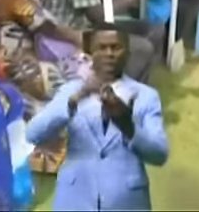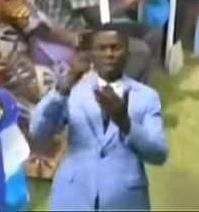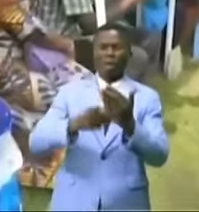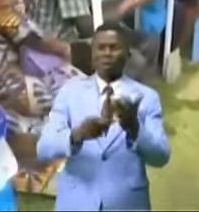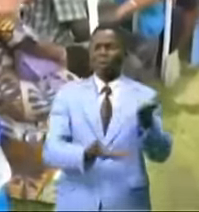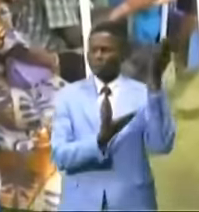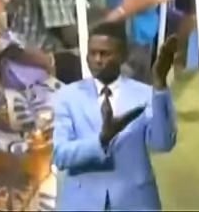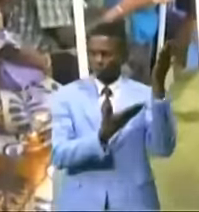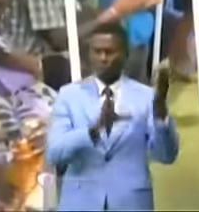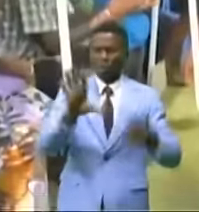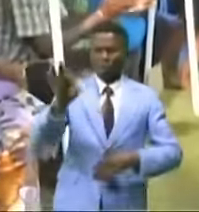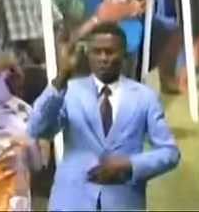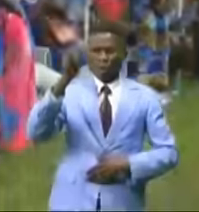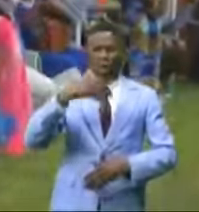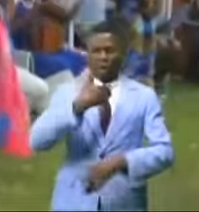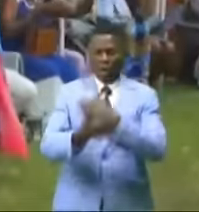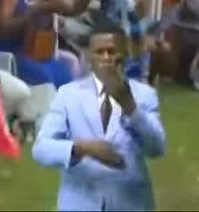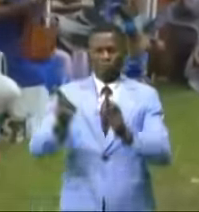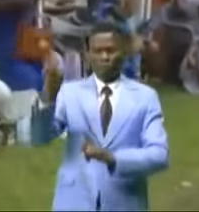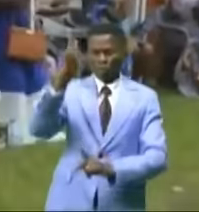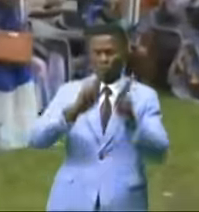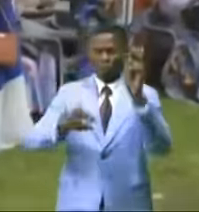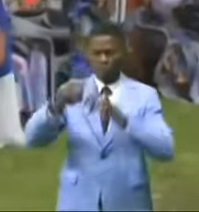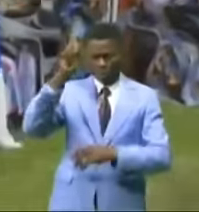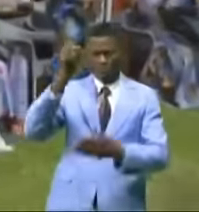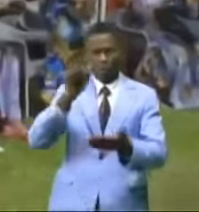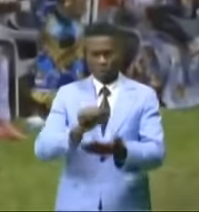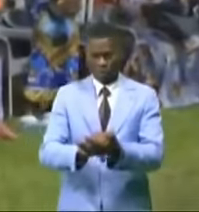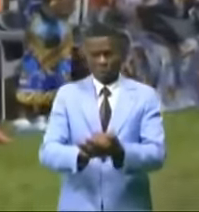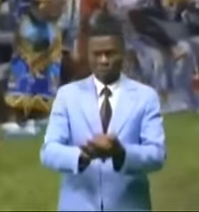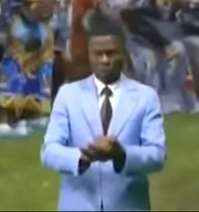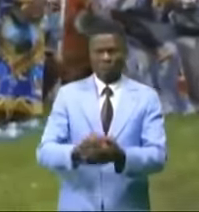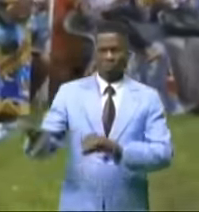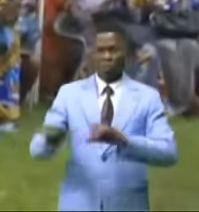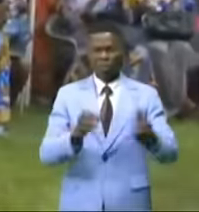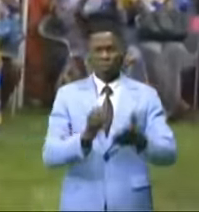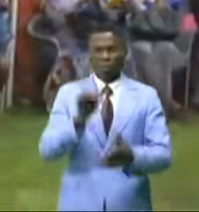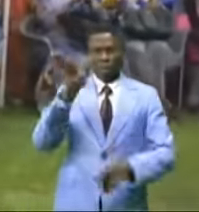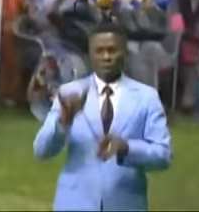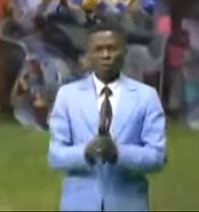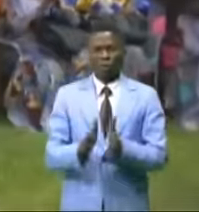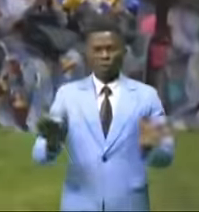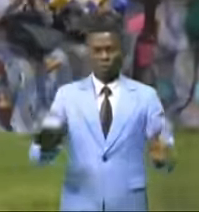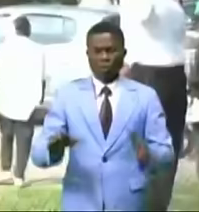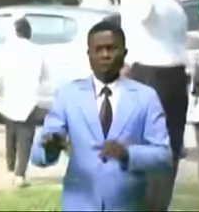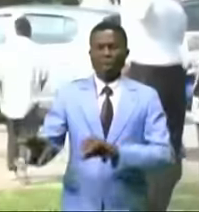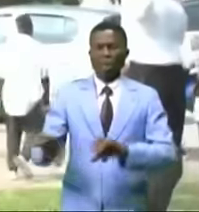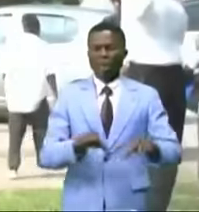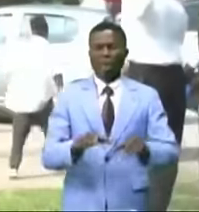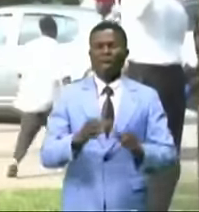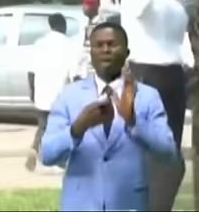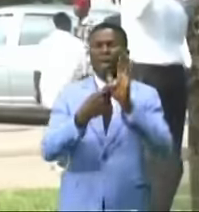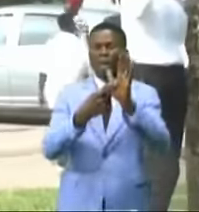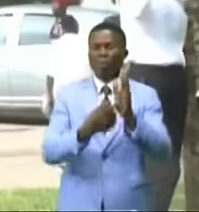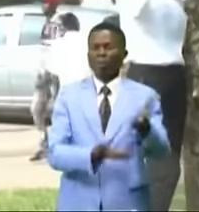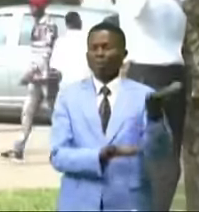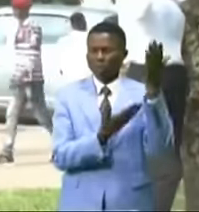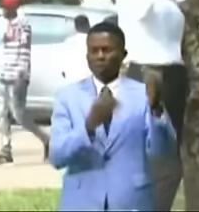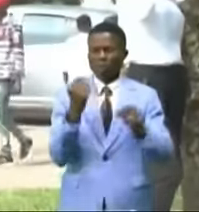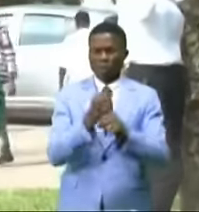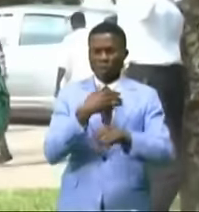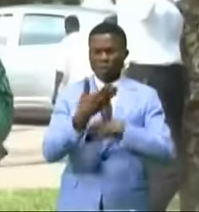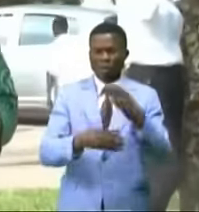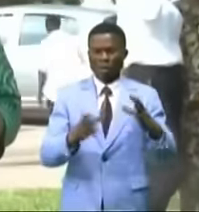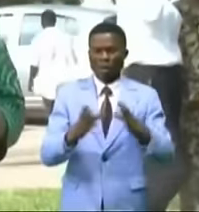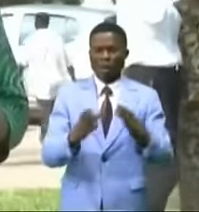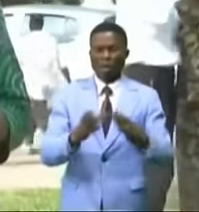tirer. À l'occasion de cette manifestation, le secrétaire général aux actifs a démontré la portée du travail abattu par